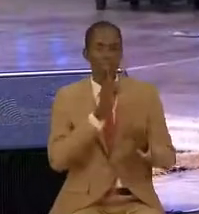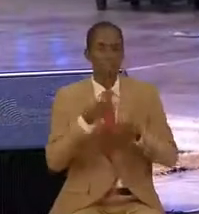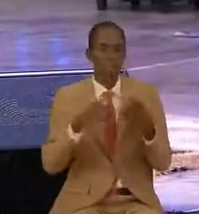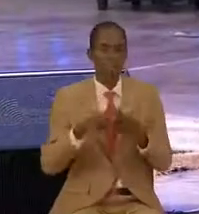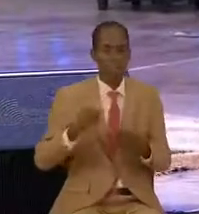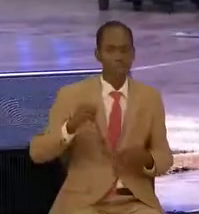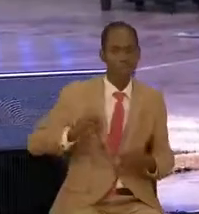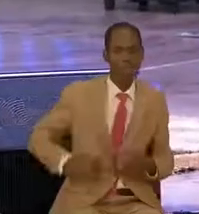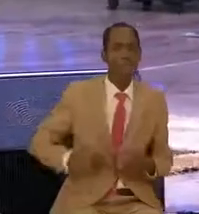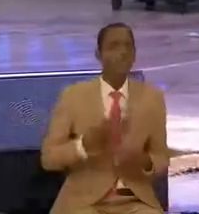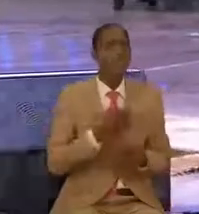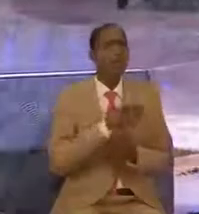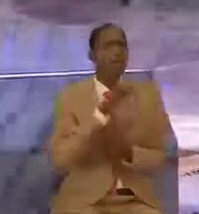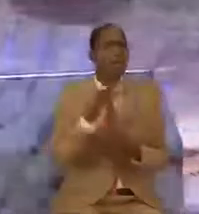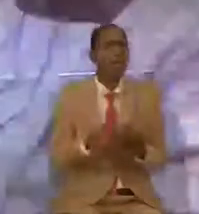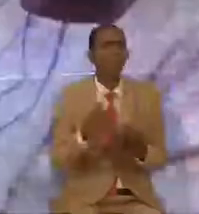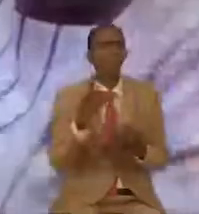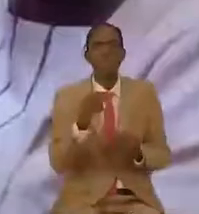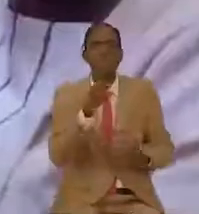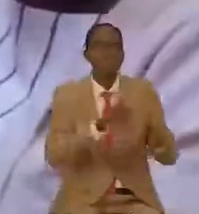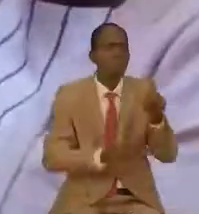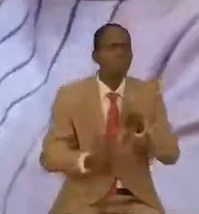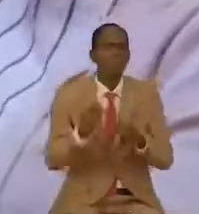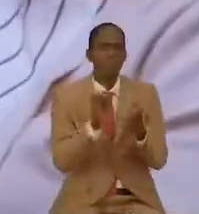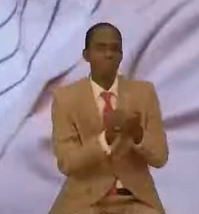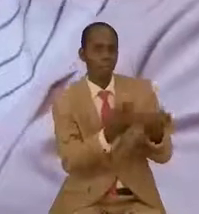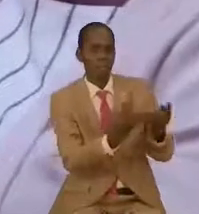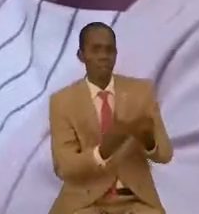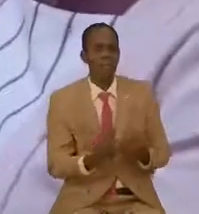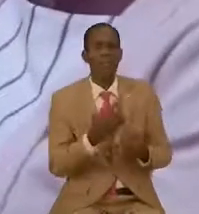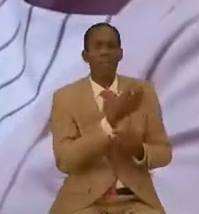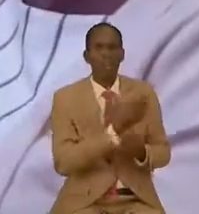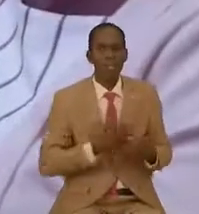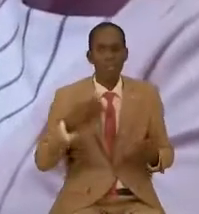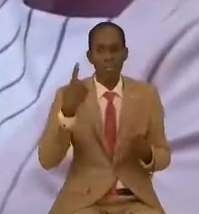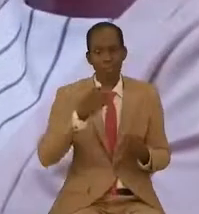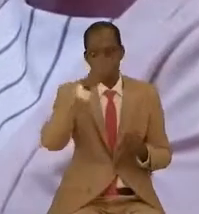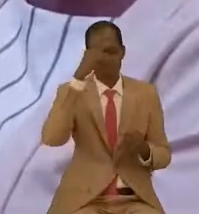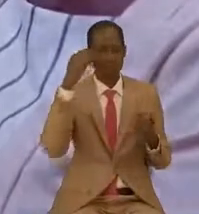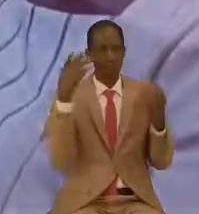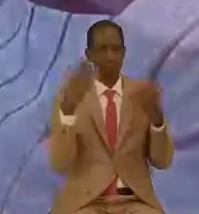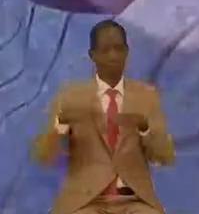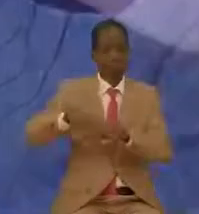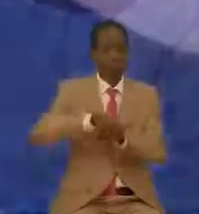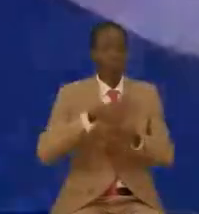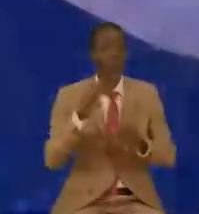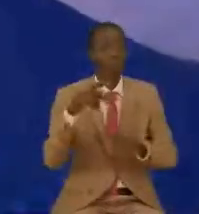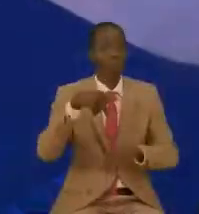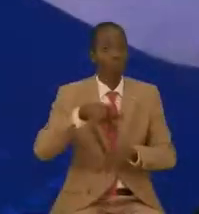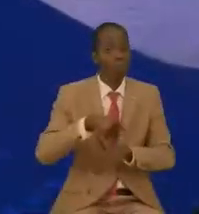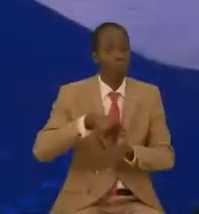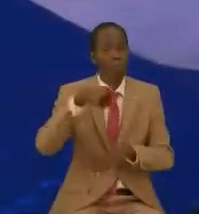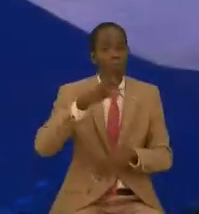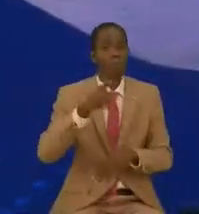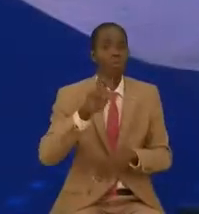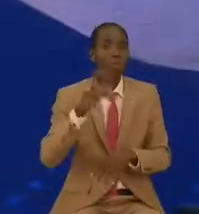circoncision. Et lorsque les gens qui étaient arrivés et que l'ombre de